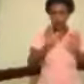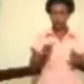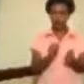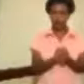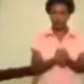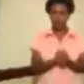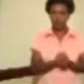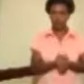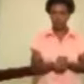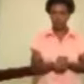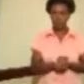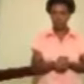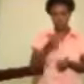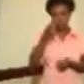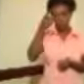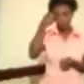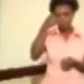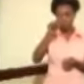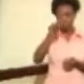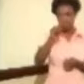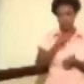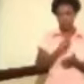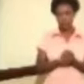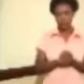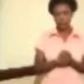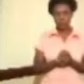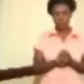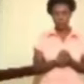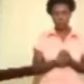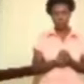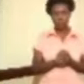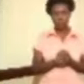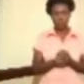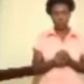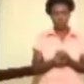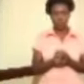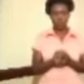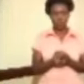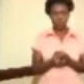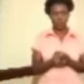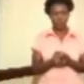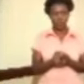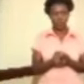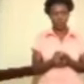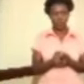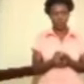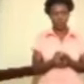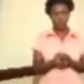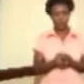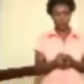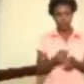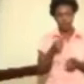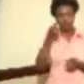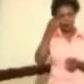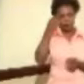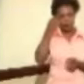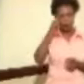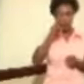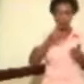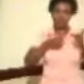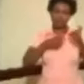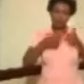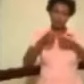Donc c'était juste pour corriger. Monsieur Martelly. Madame, j'ai mes 3 minutes. C'était juste pour